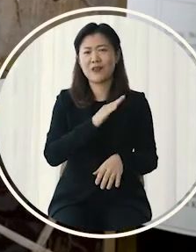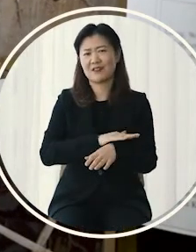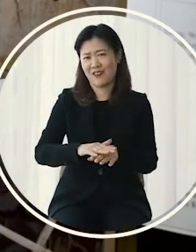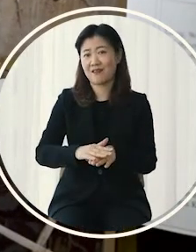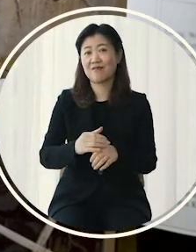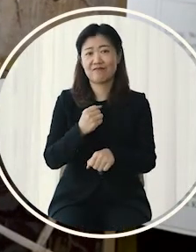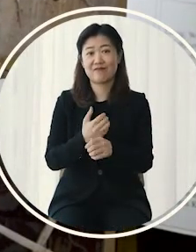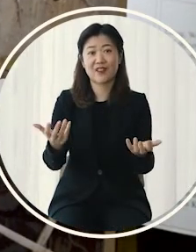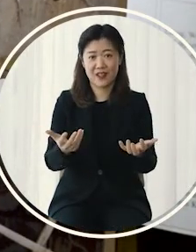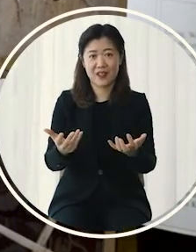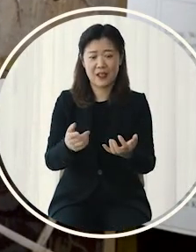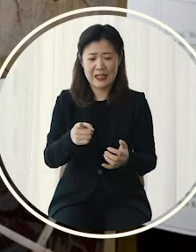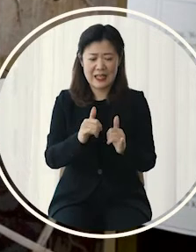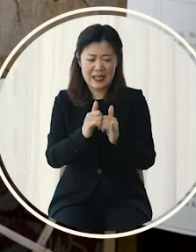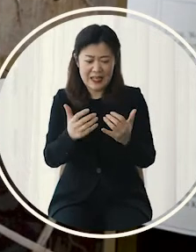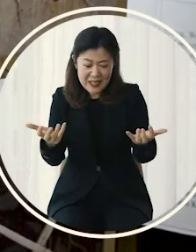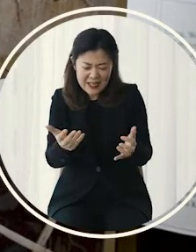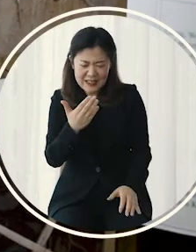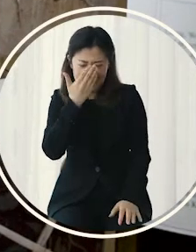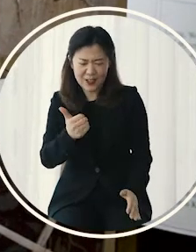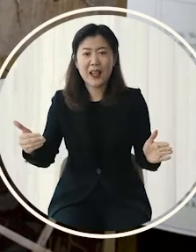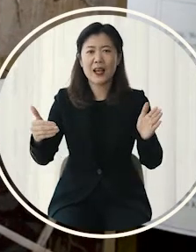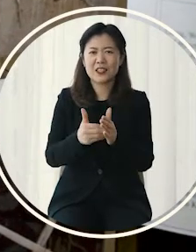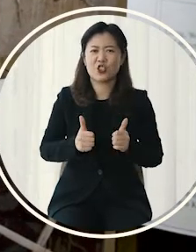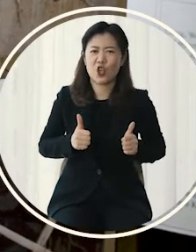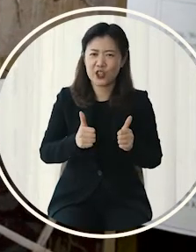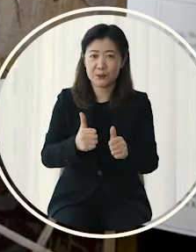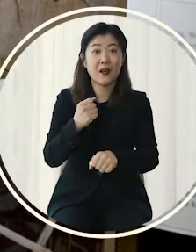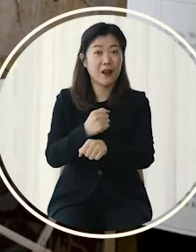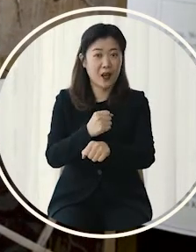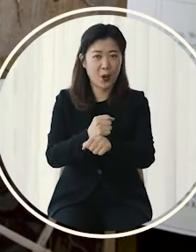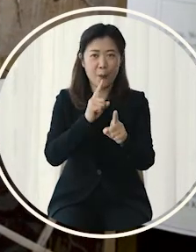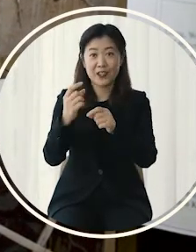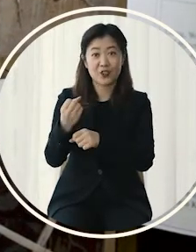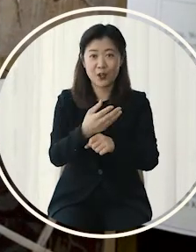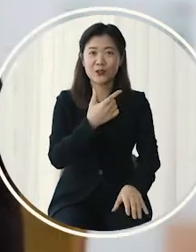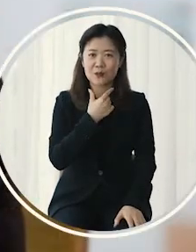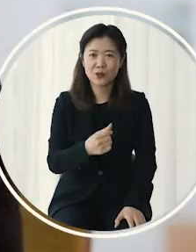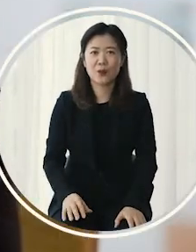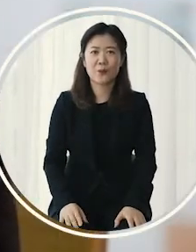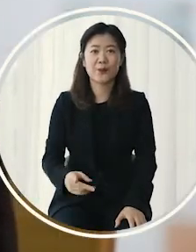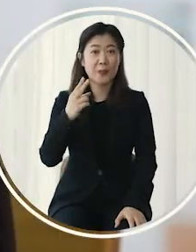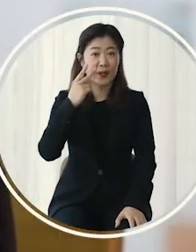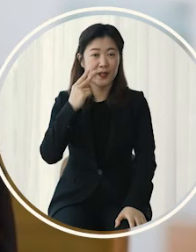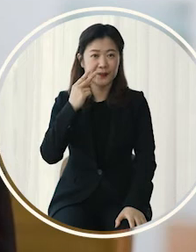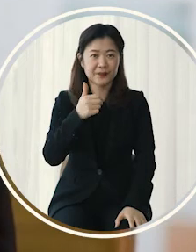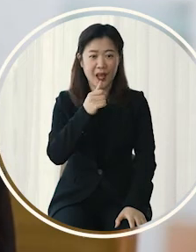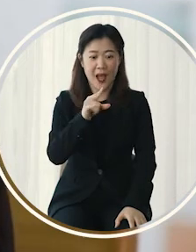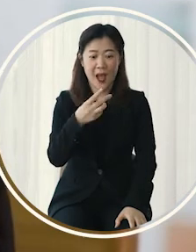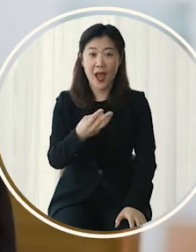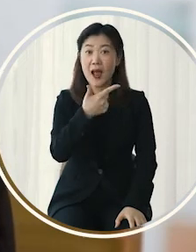일 같아요. 그래서 그 일이 싫어질 때까지 한번 열심히 해보라고 말을 해주고 싶고요. 자연학자이신 헨리